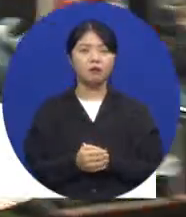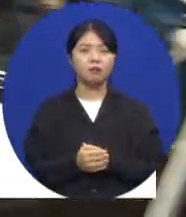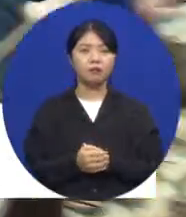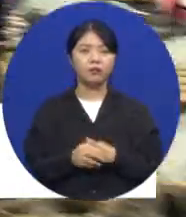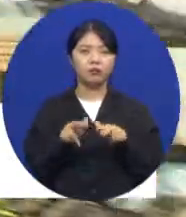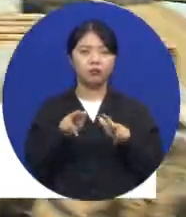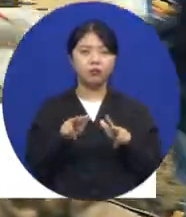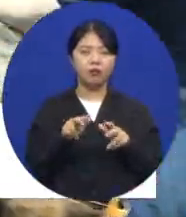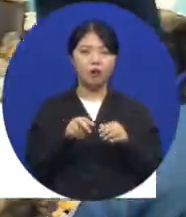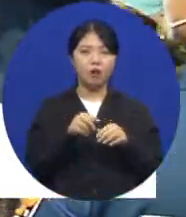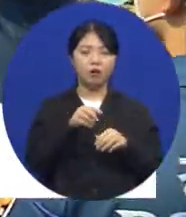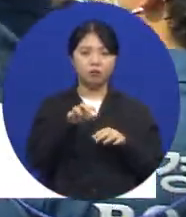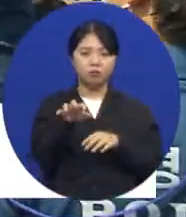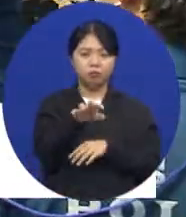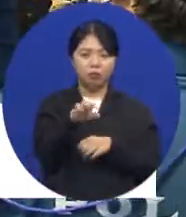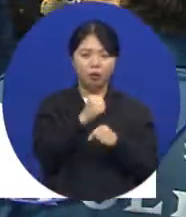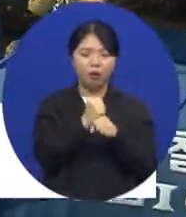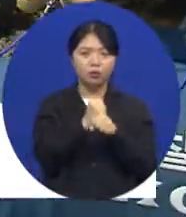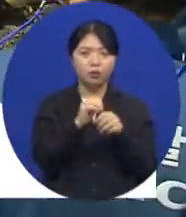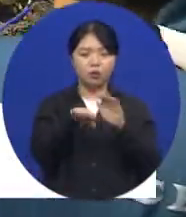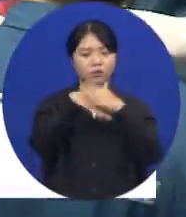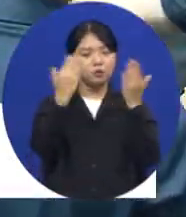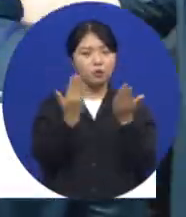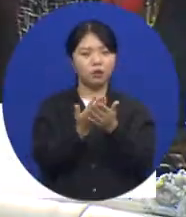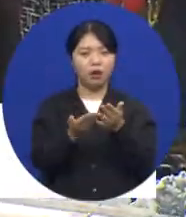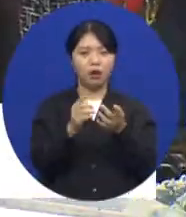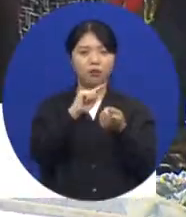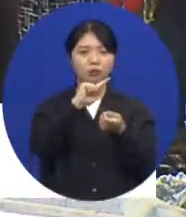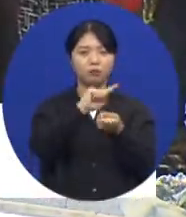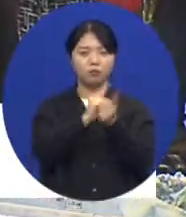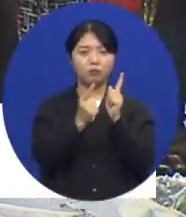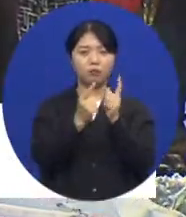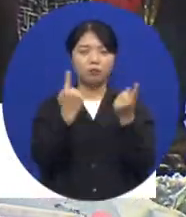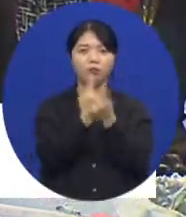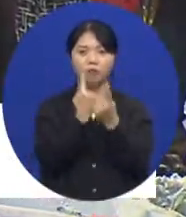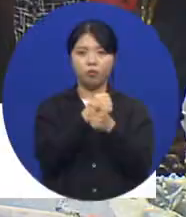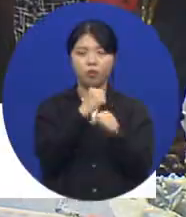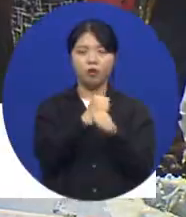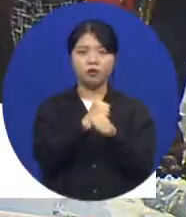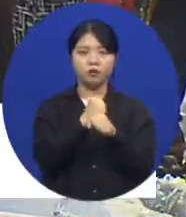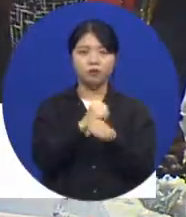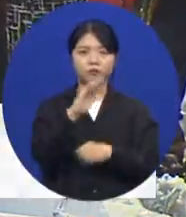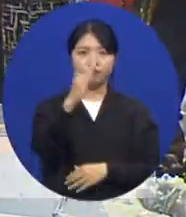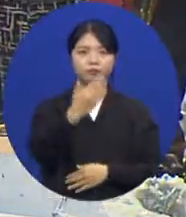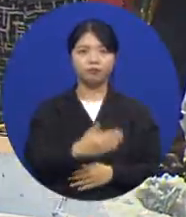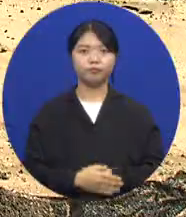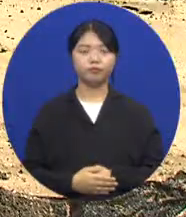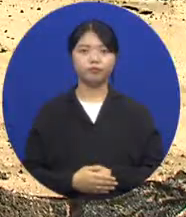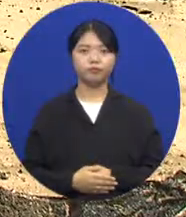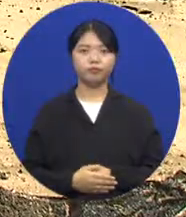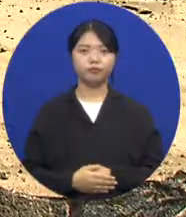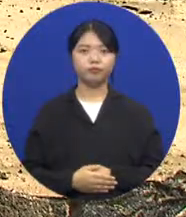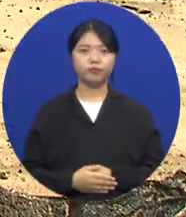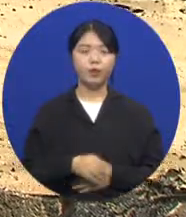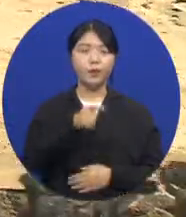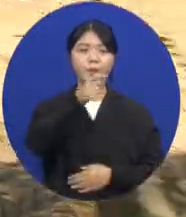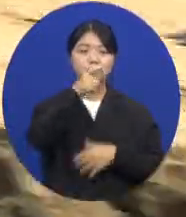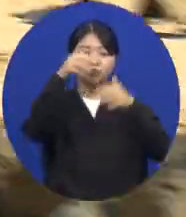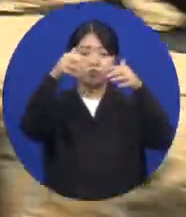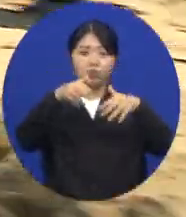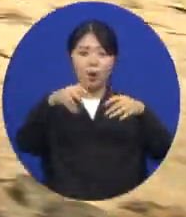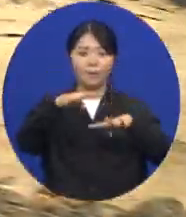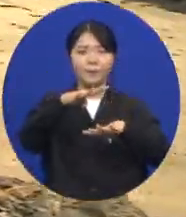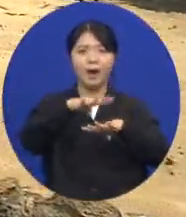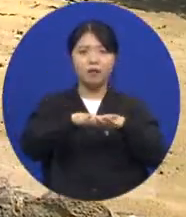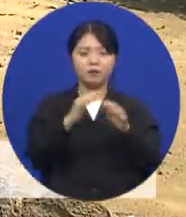지금 울려갖고 전체적으로 다 보수해야지 걱정이 이만저만이 아닙니다. 빗물에 휩쓸린 밭에